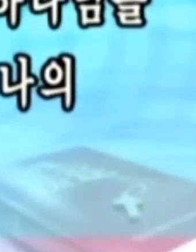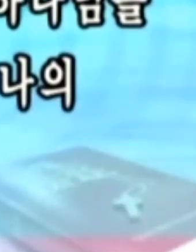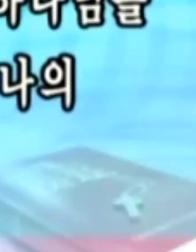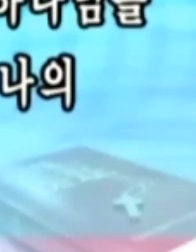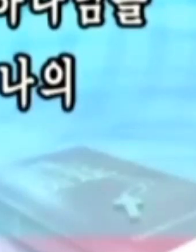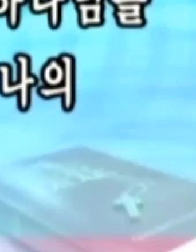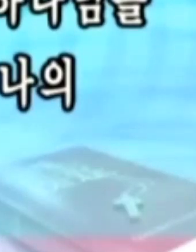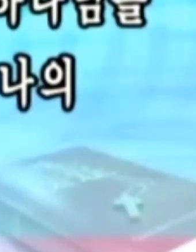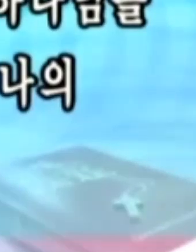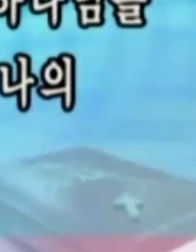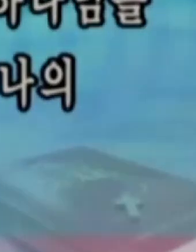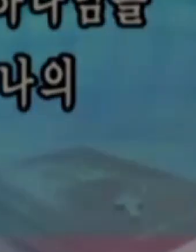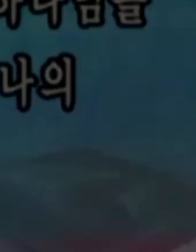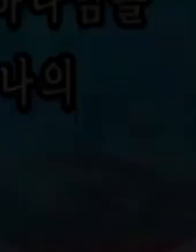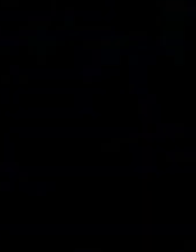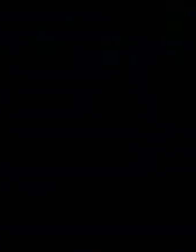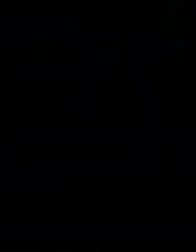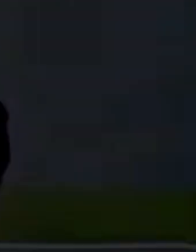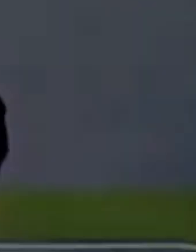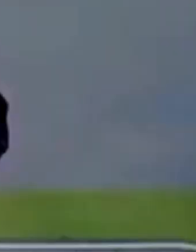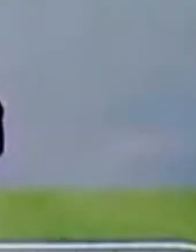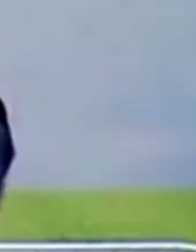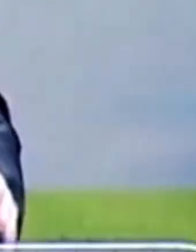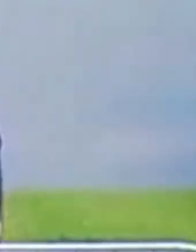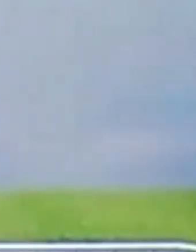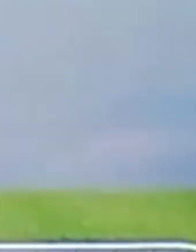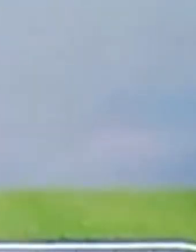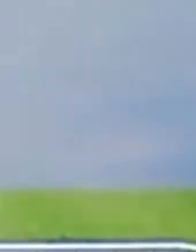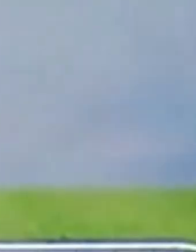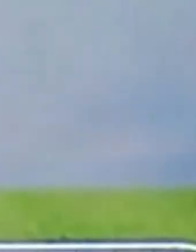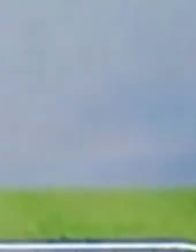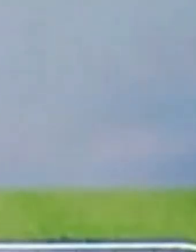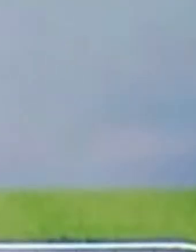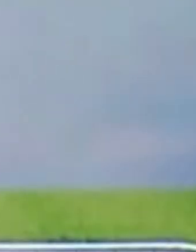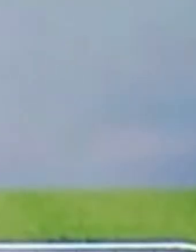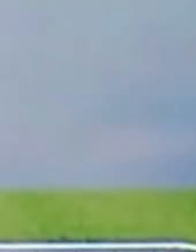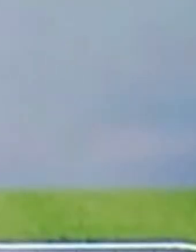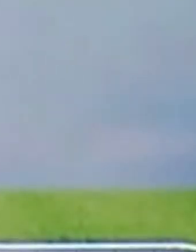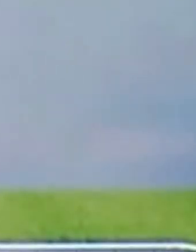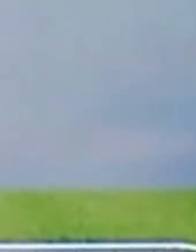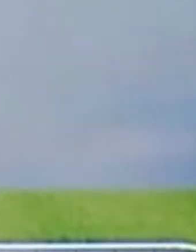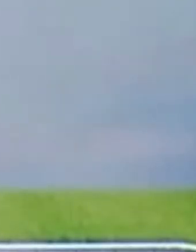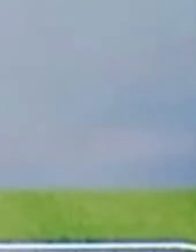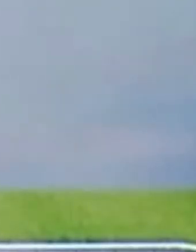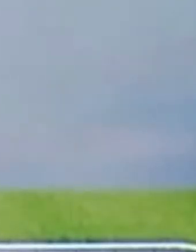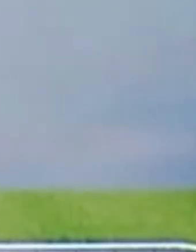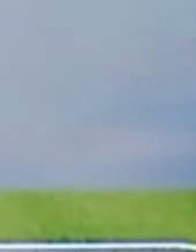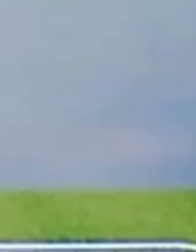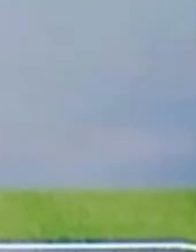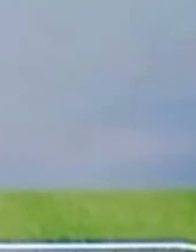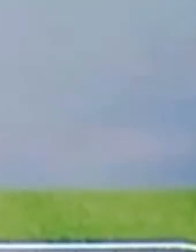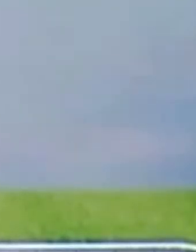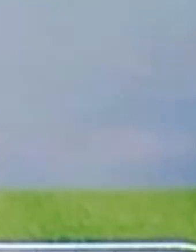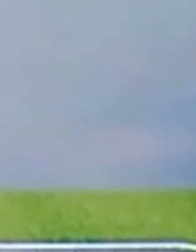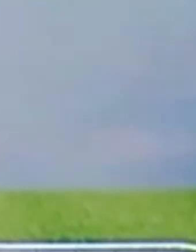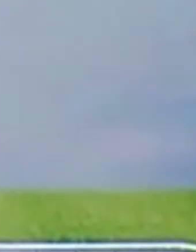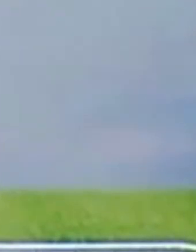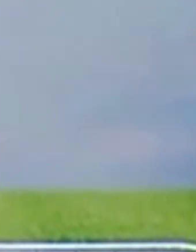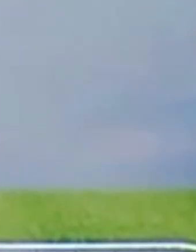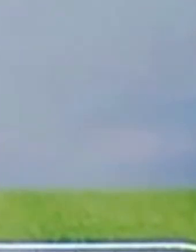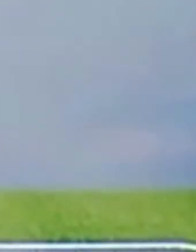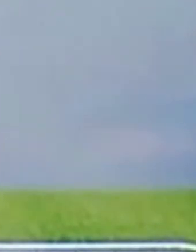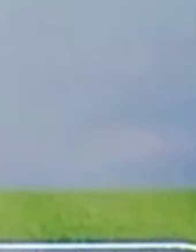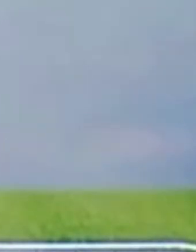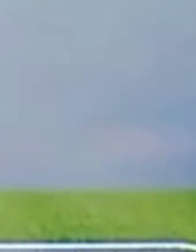하나님이신하나님을찬양하려고합니다 . 아,우리하나님을믿는사람들이 때때로큰어려움